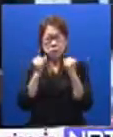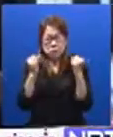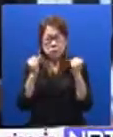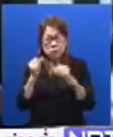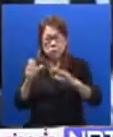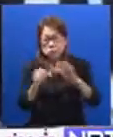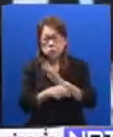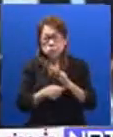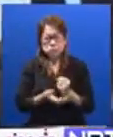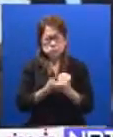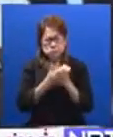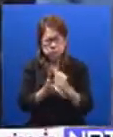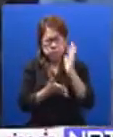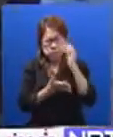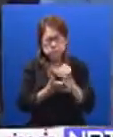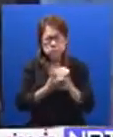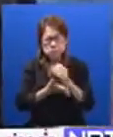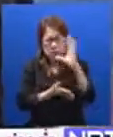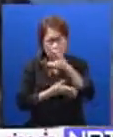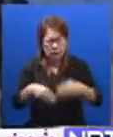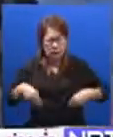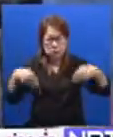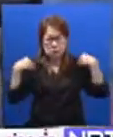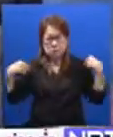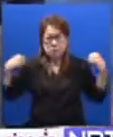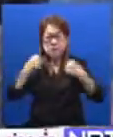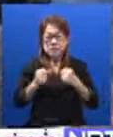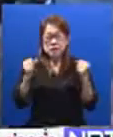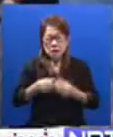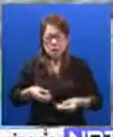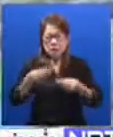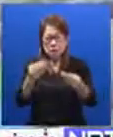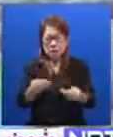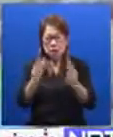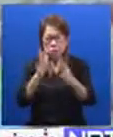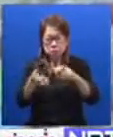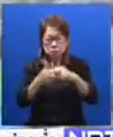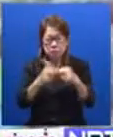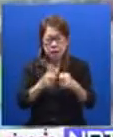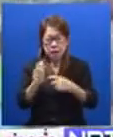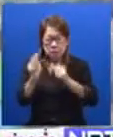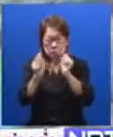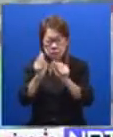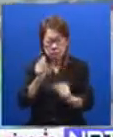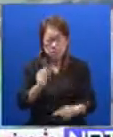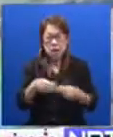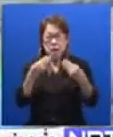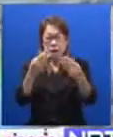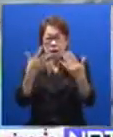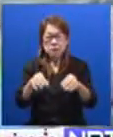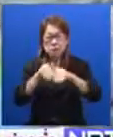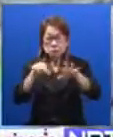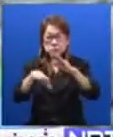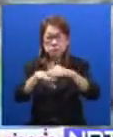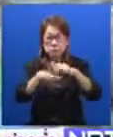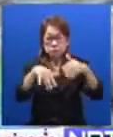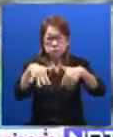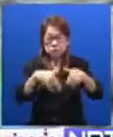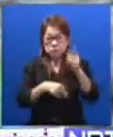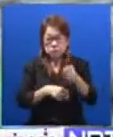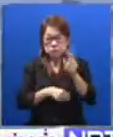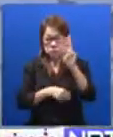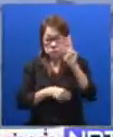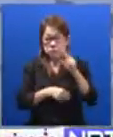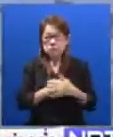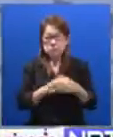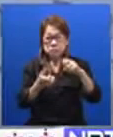ระดมความช่วยเหลือในการจัดหาผ้าห่มกันหนาวแจกจ่ายแก่ผู้ที่ได้รับผลกระทบไปแล้วทุกอำเภอพร้อมเตือนประชาชนระมัดระวังการ